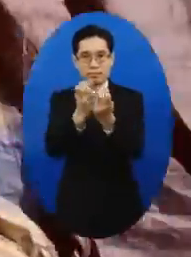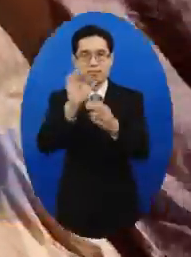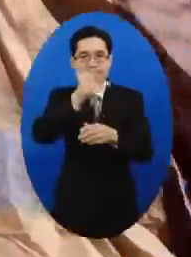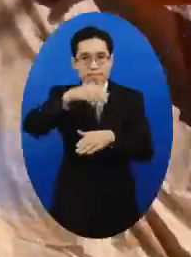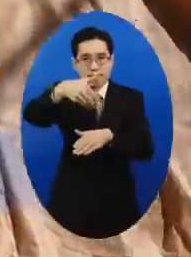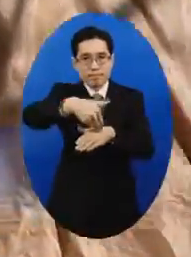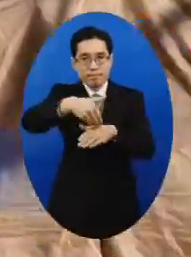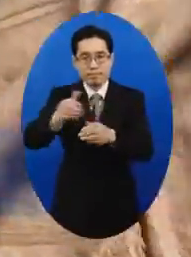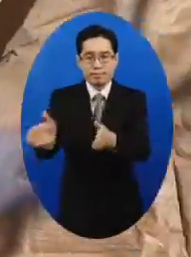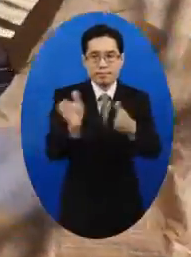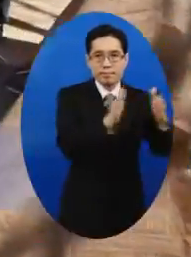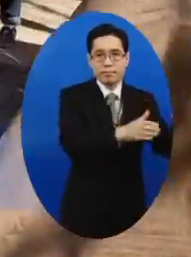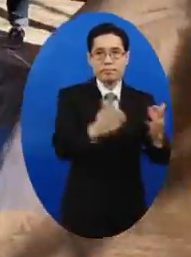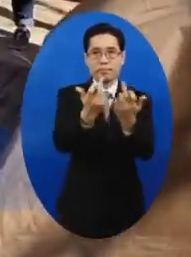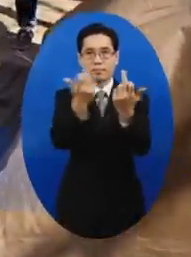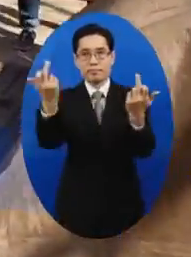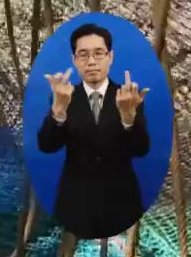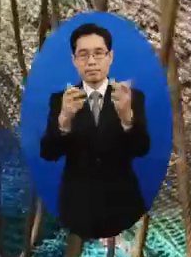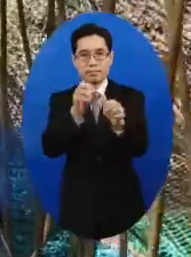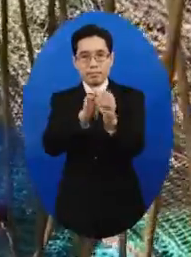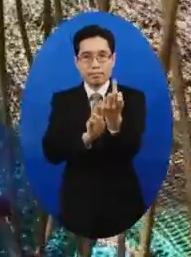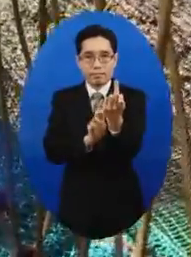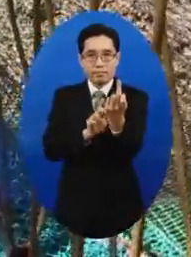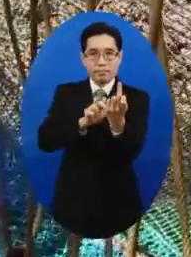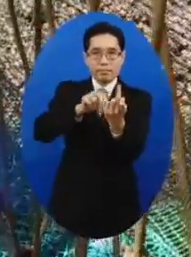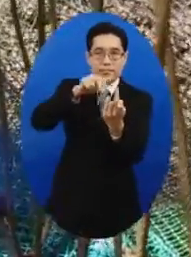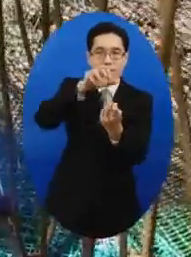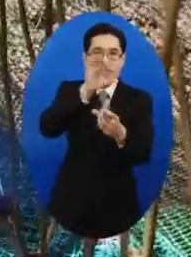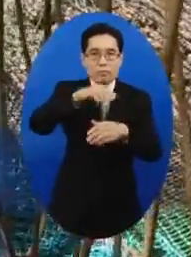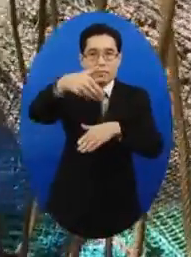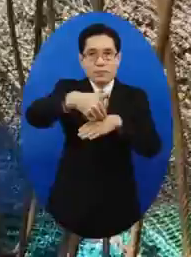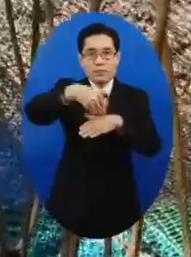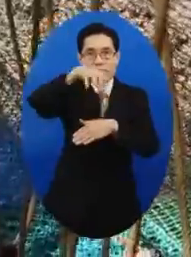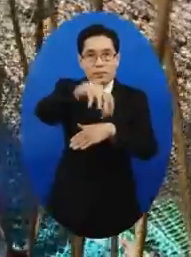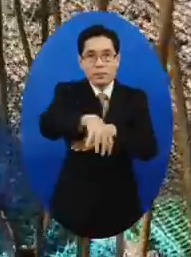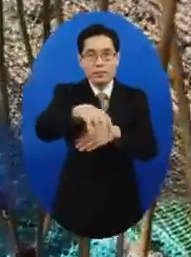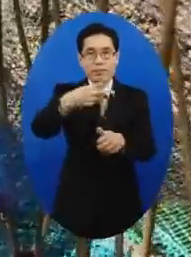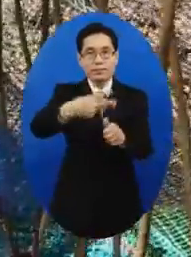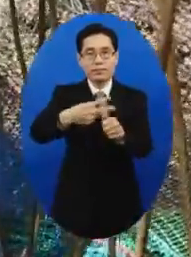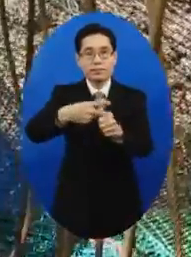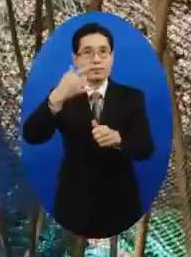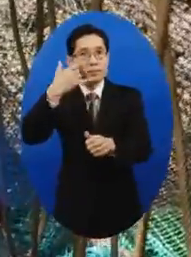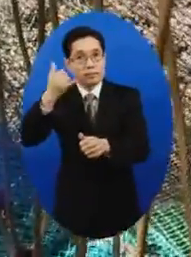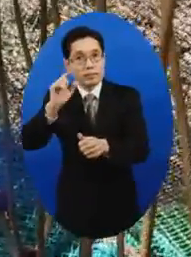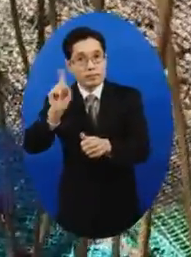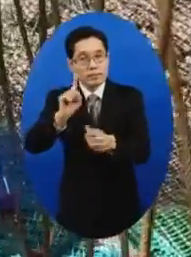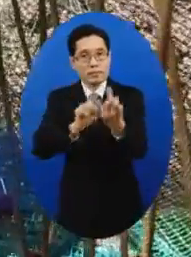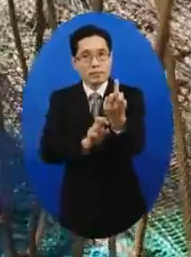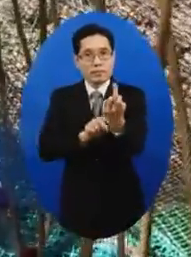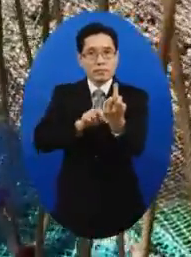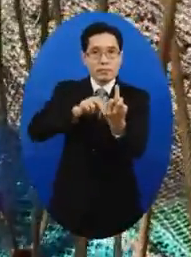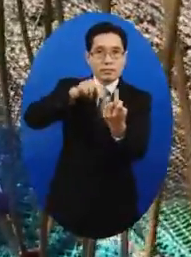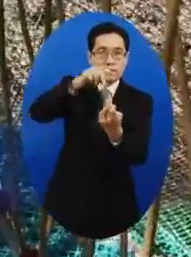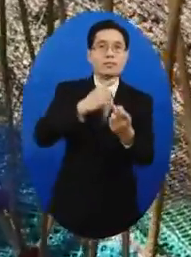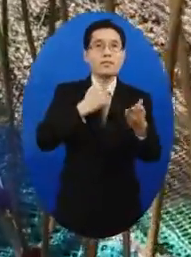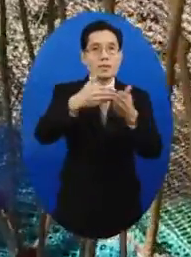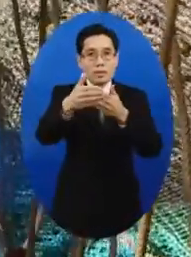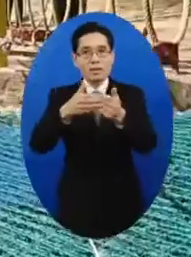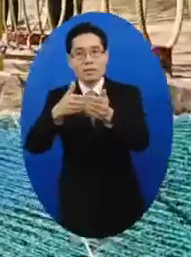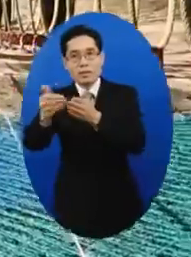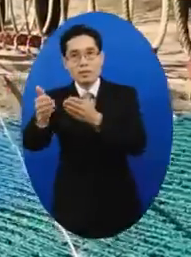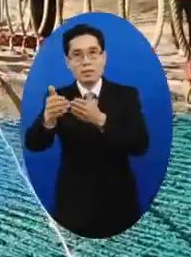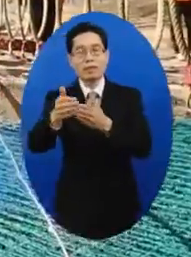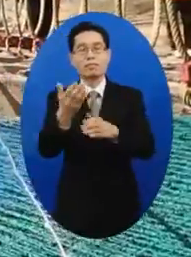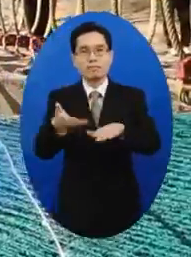산악 활동이 중심이 되는 팔공산 수련원에서 는 참가한 교사와 학부모들이 산악 활동 체험 시설을 직접